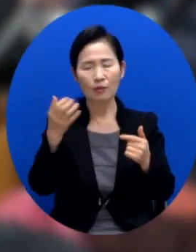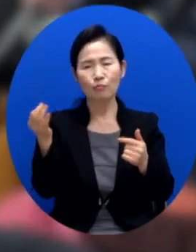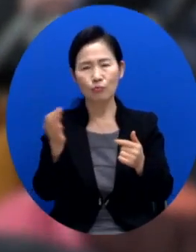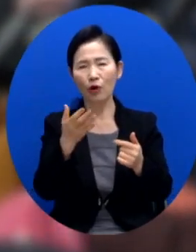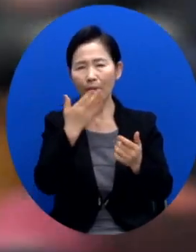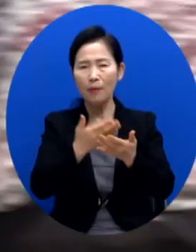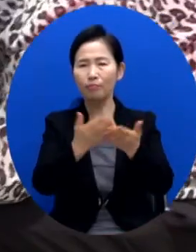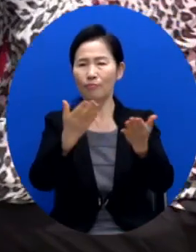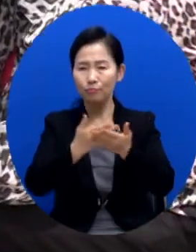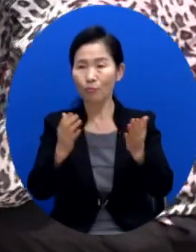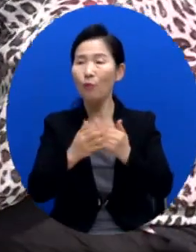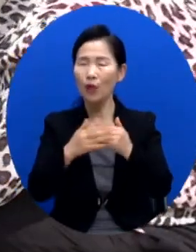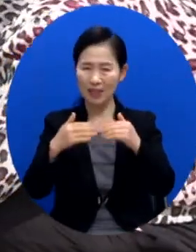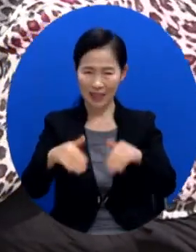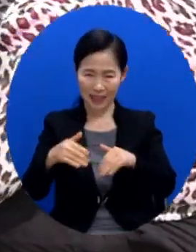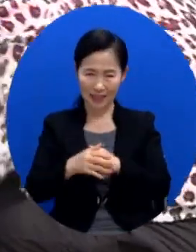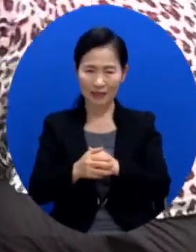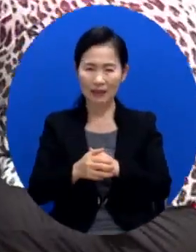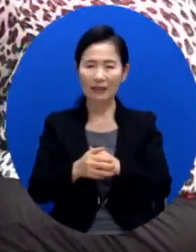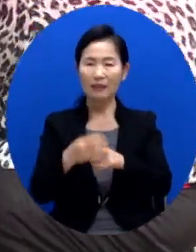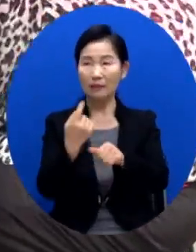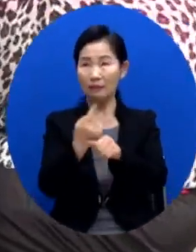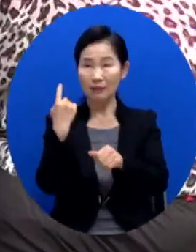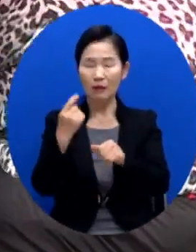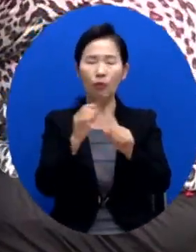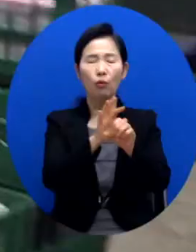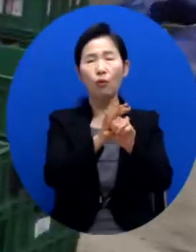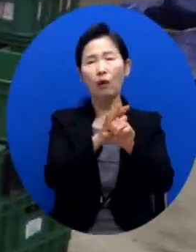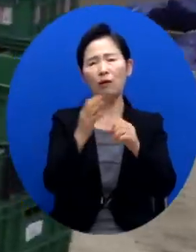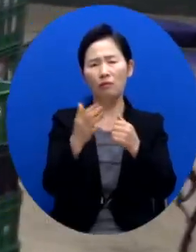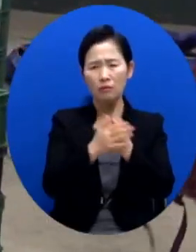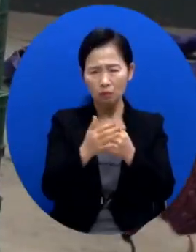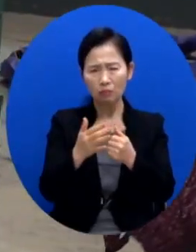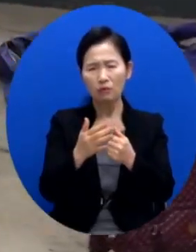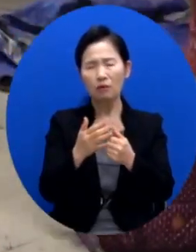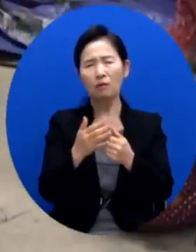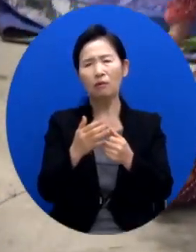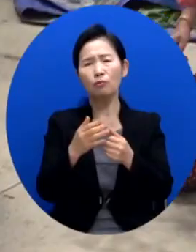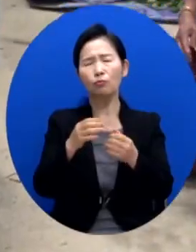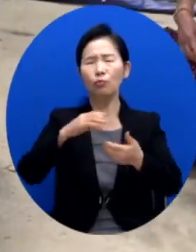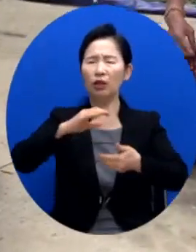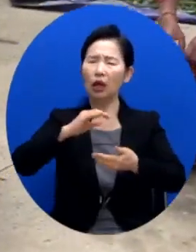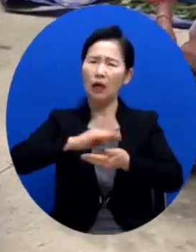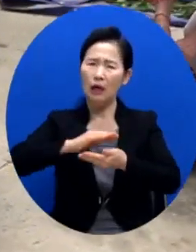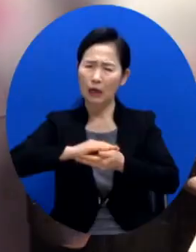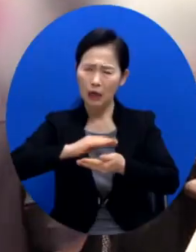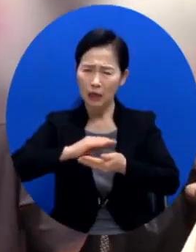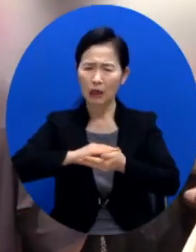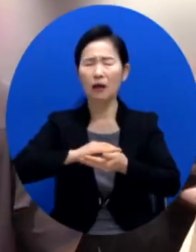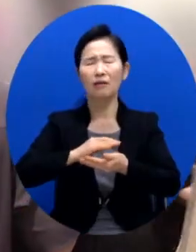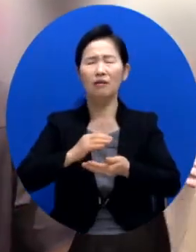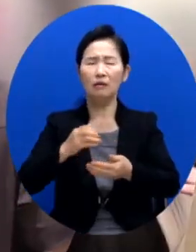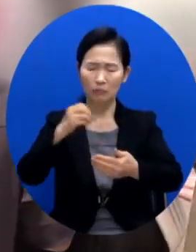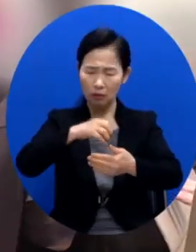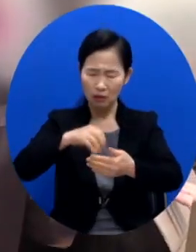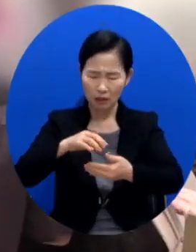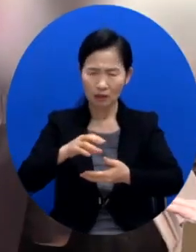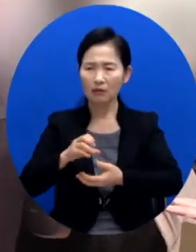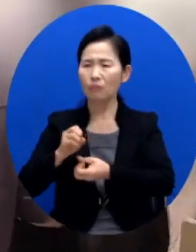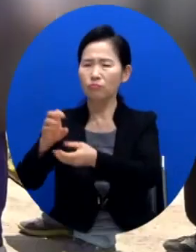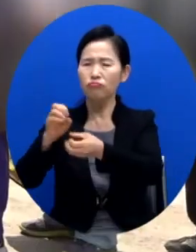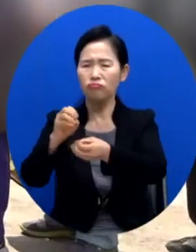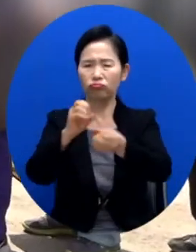있는 목회자는 지난해 코로나로 인해 배식이 아닌 도시락을 포장해 노숙인 등에게 예수님의